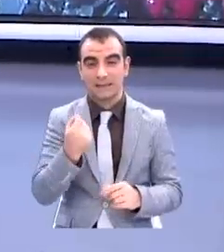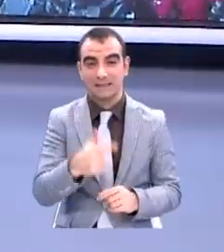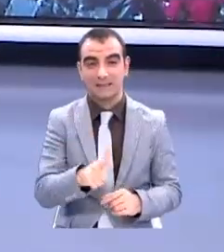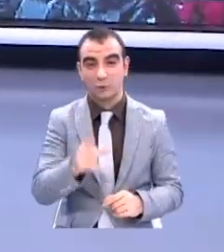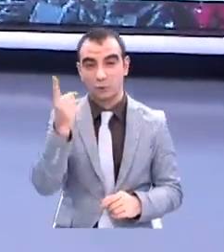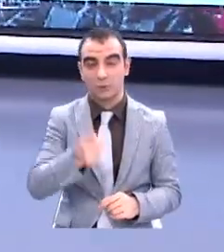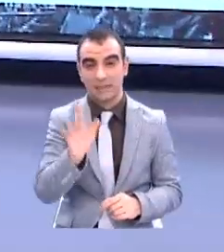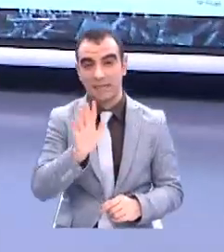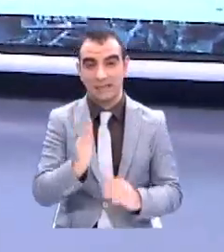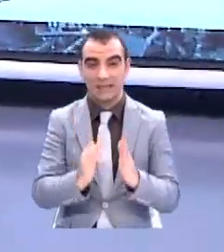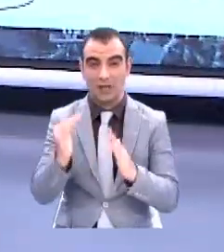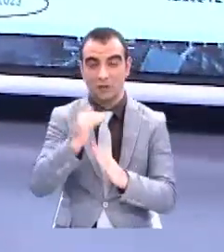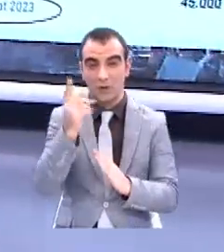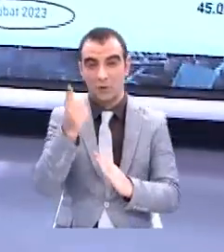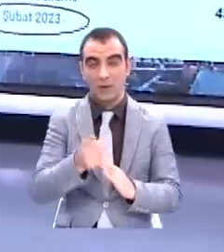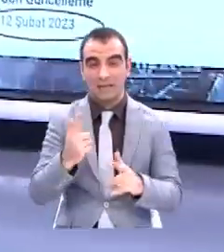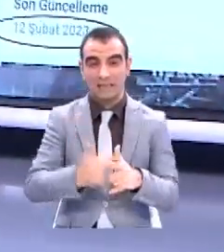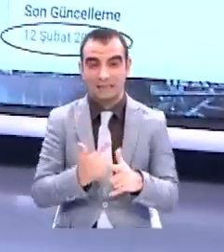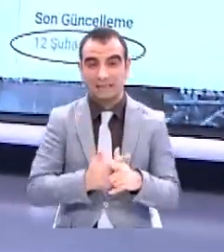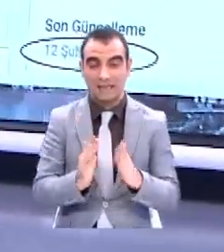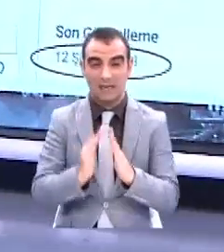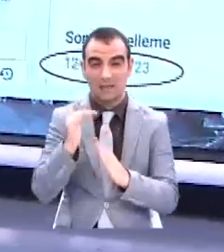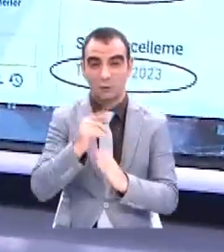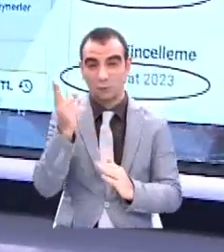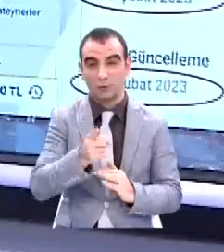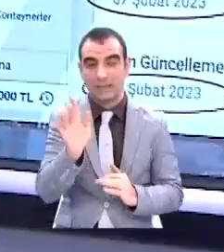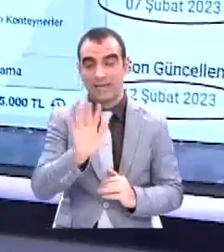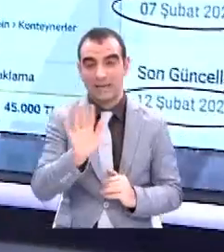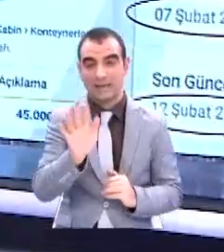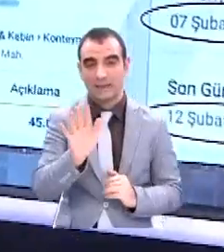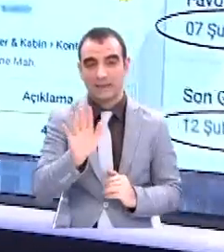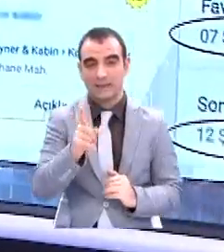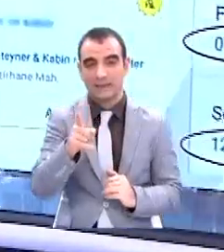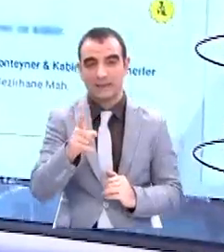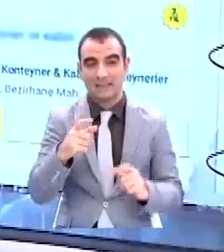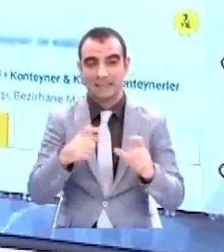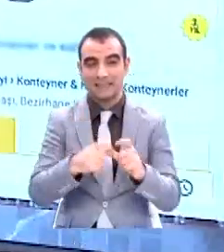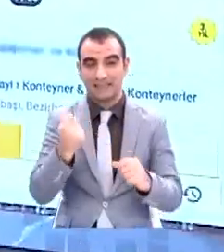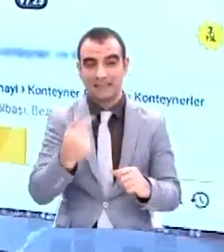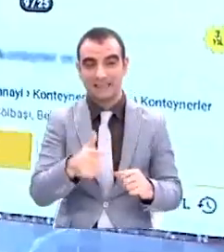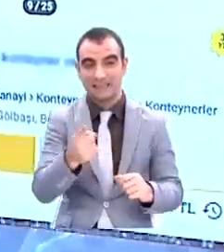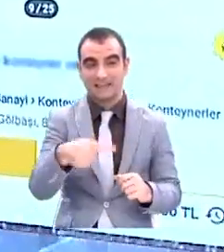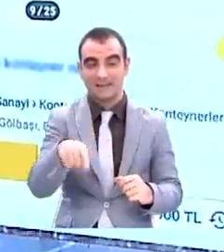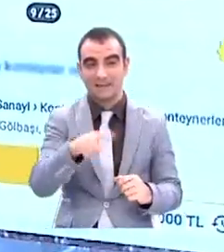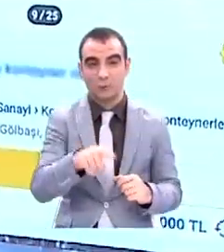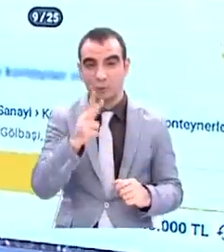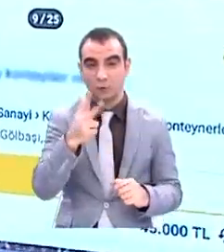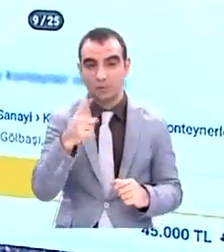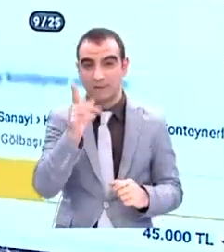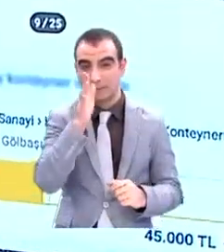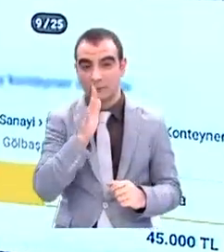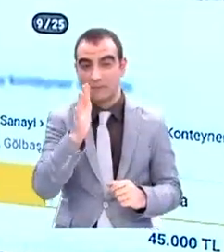%50'yi Aşan oranlarda kira artışları yaşandı %50 Sincan'da 3.500 Türk lirasından